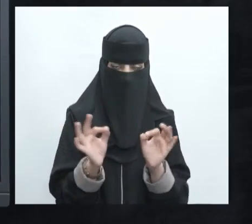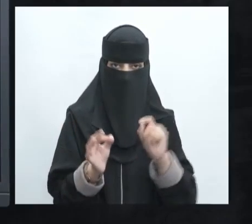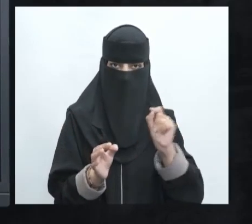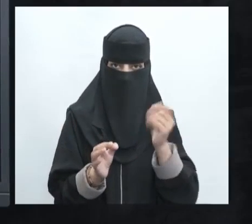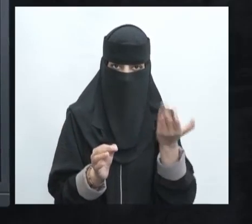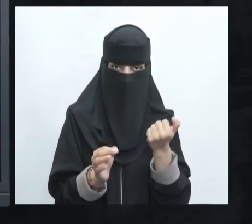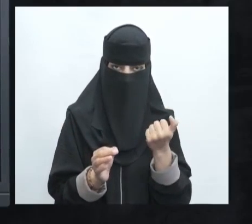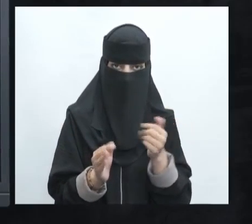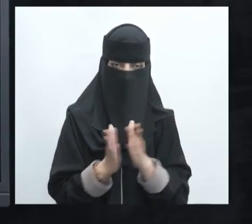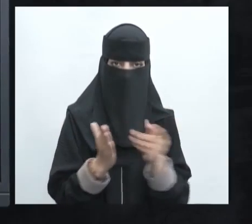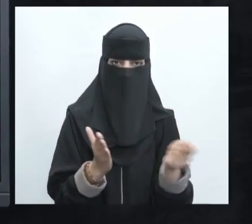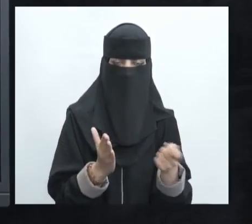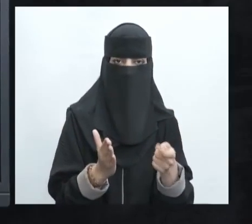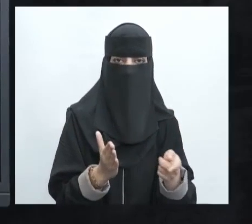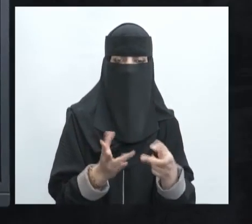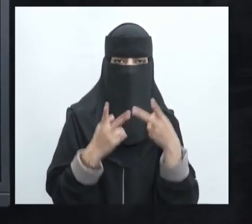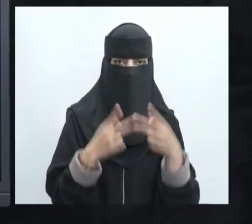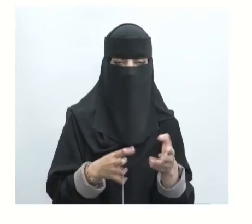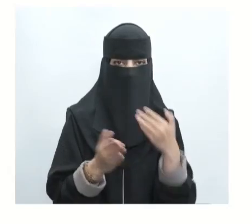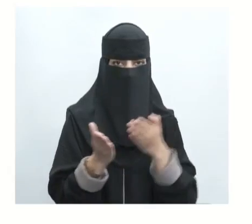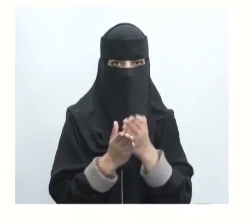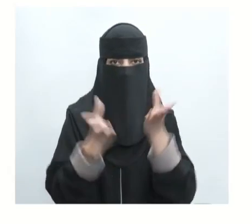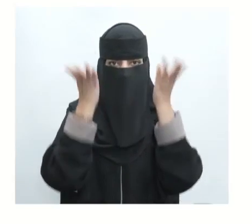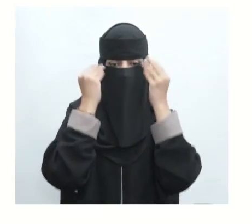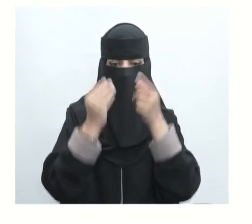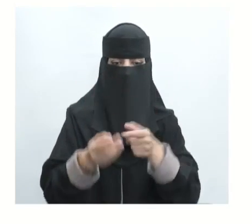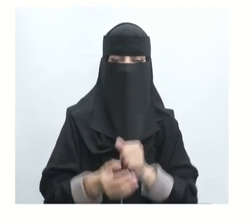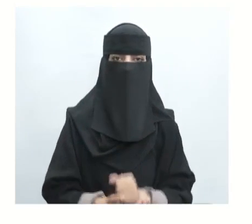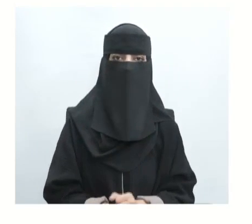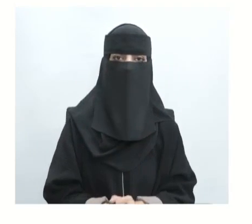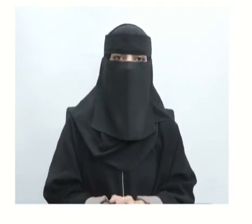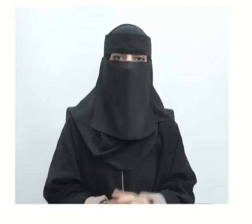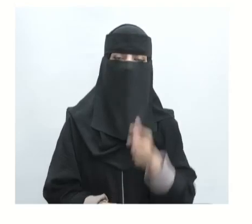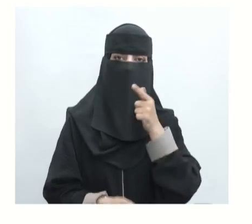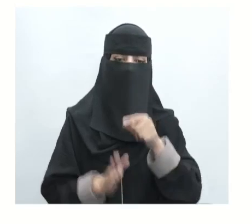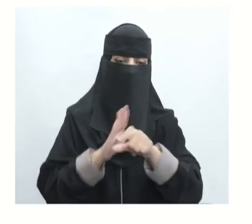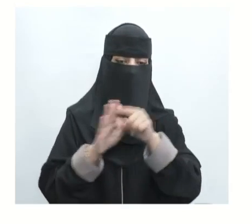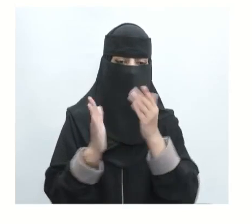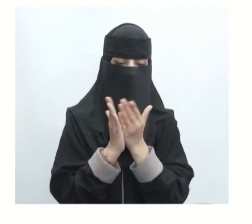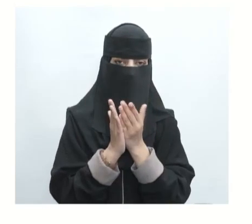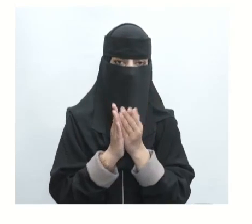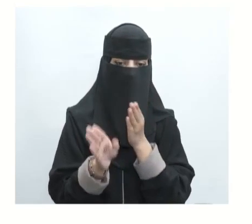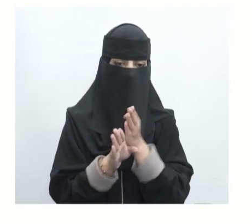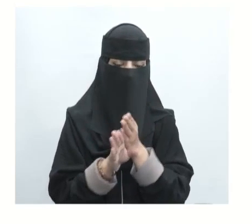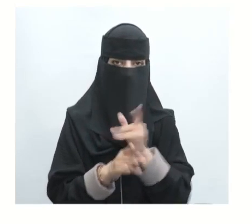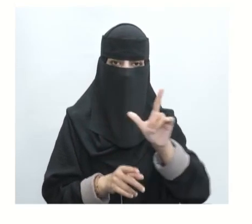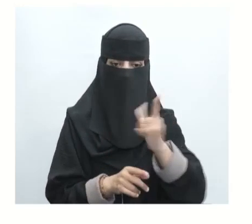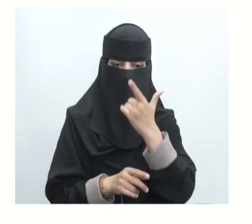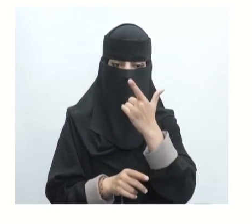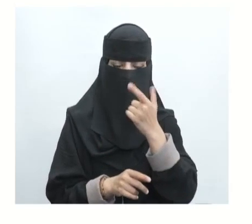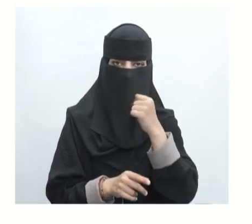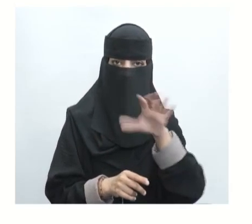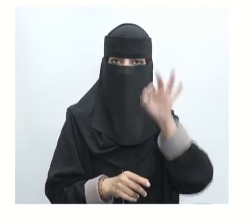وقلمك وكراسك، وننطلق في رحلتنا التعليمية. نقول أن موضوع الدرس هو الأسلوب اللغوي